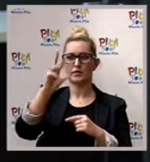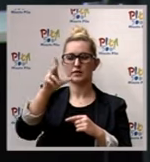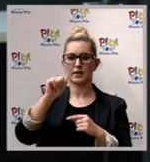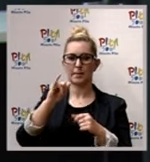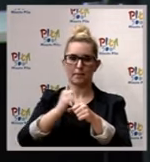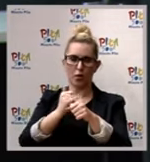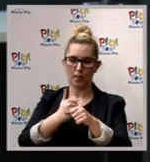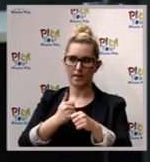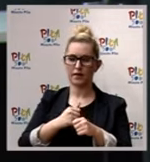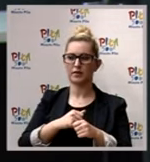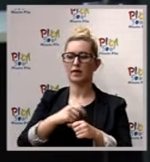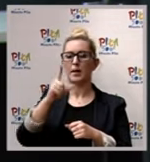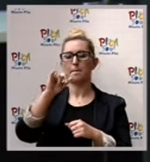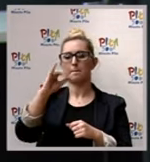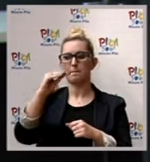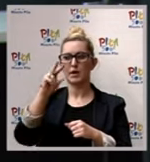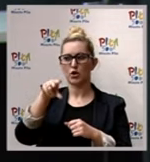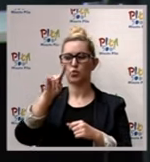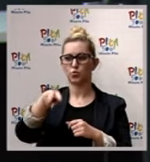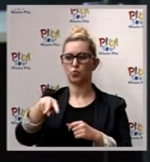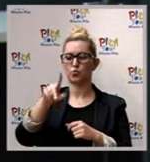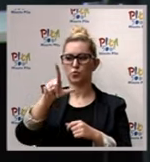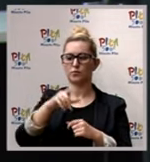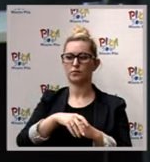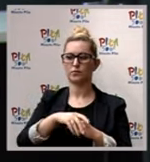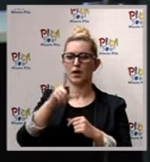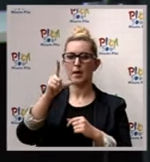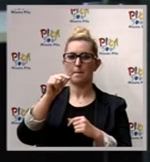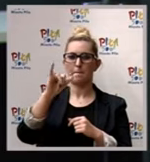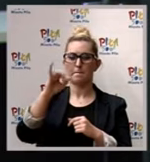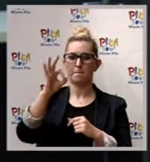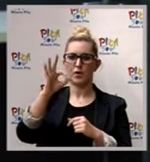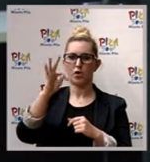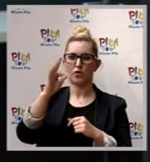Piątek, Elżbieta Pieczul, Krystyna Piotrowska,